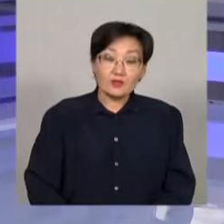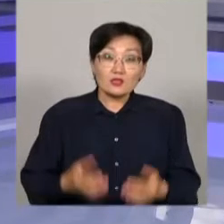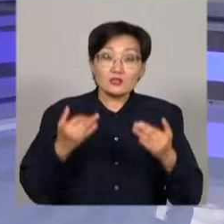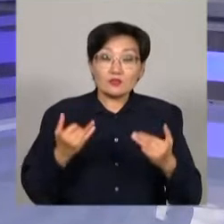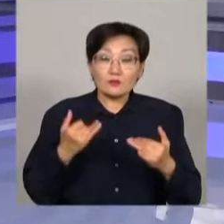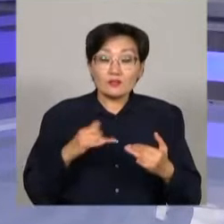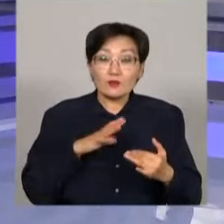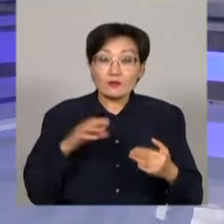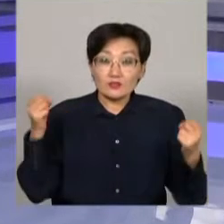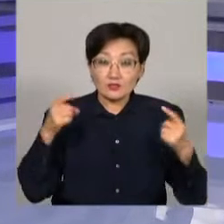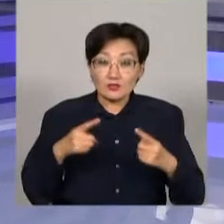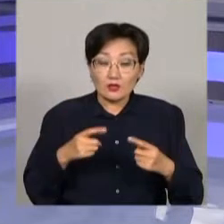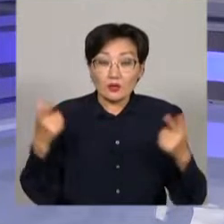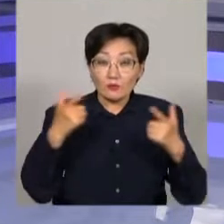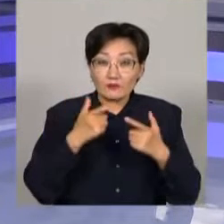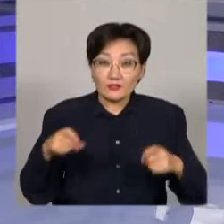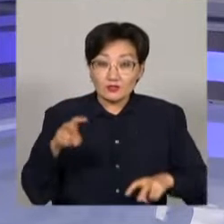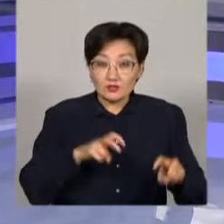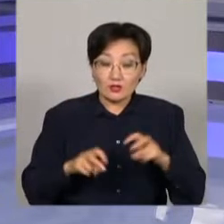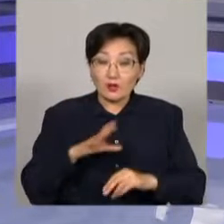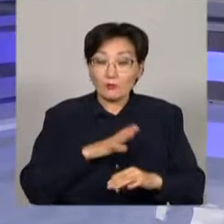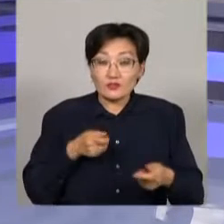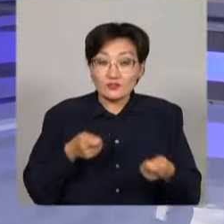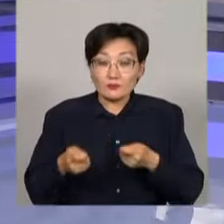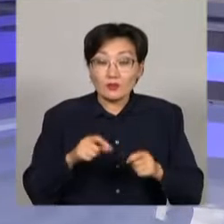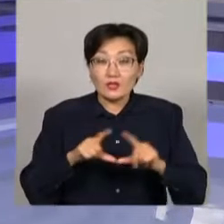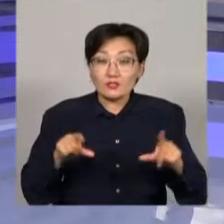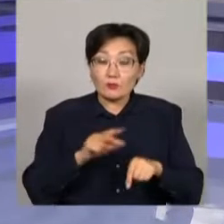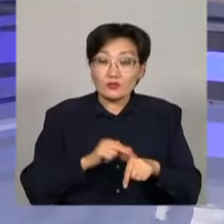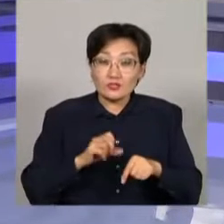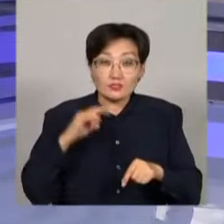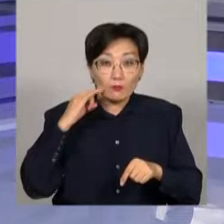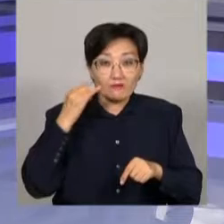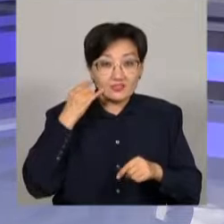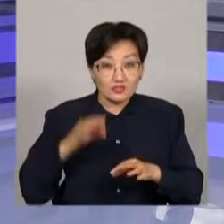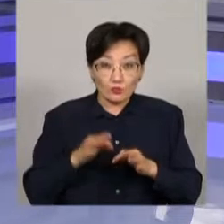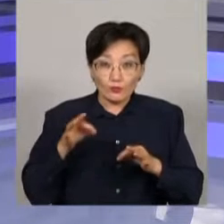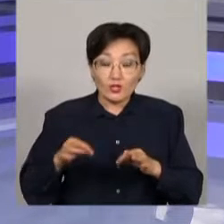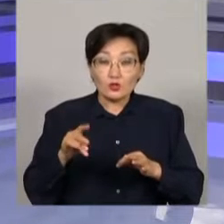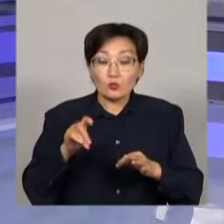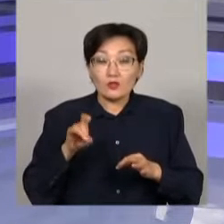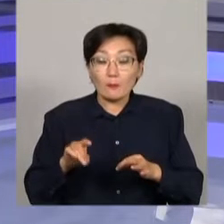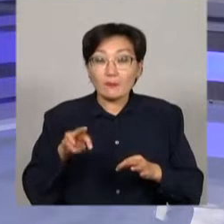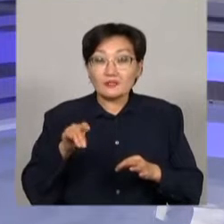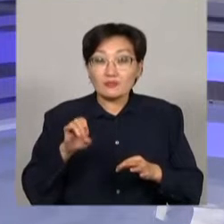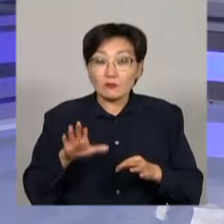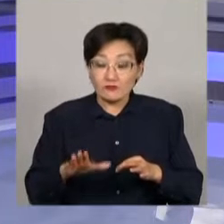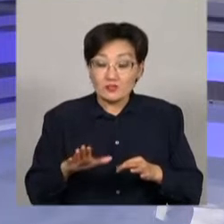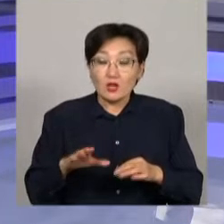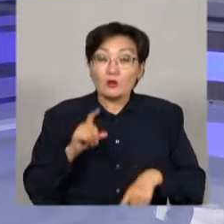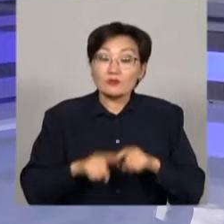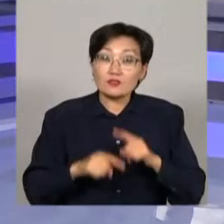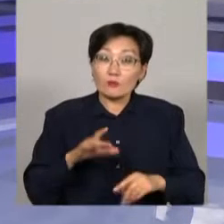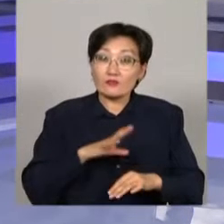Сегодня же стало известно об объявлении в розыск экс-начальника департамента полиции Павлодарской области Нурлана Масимова,